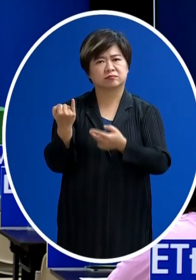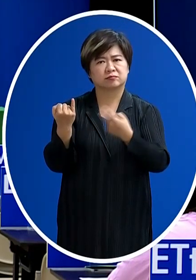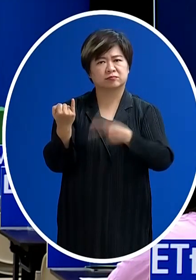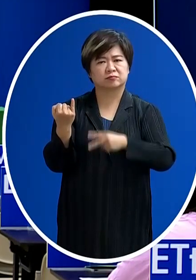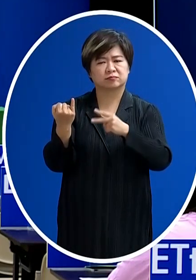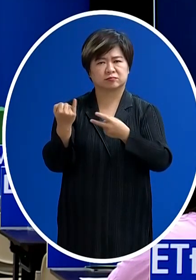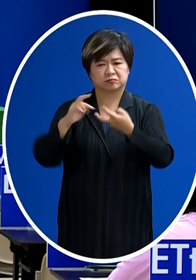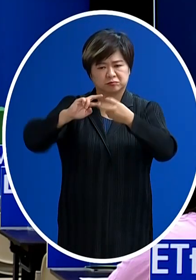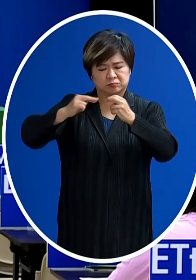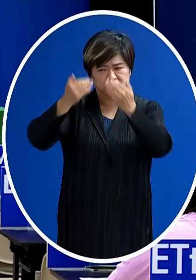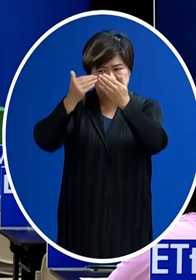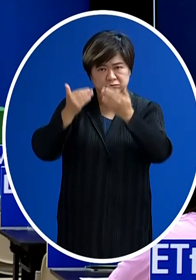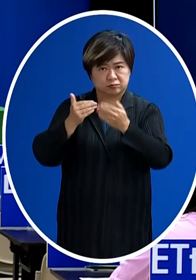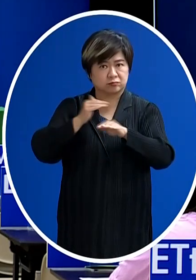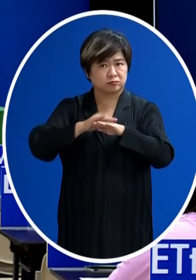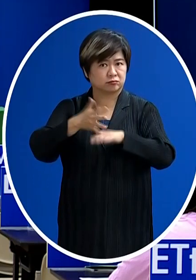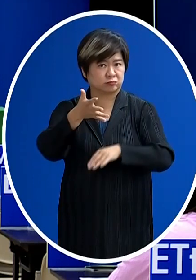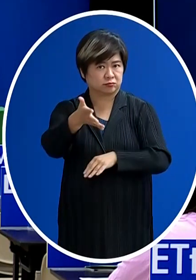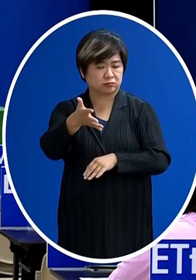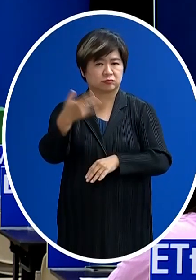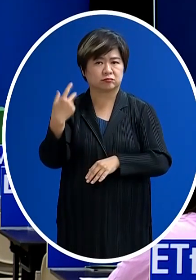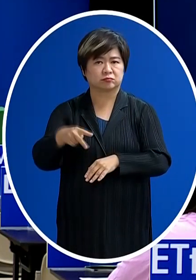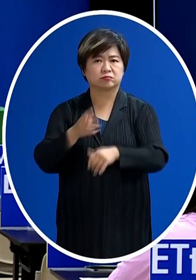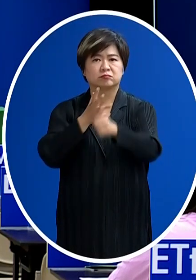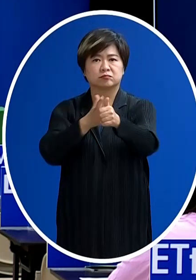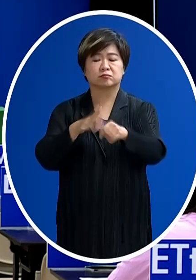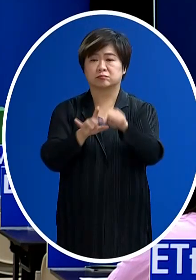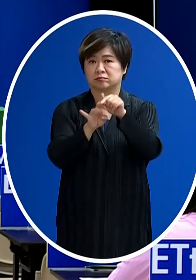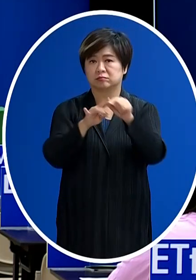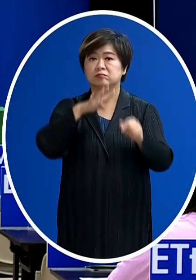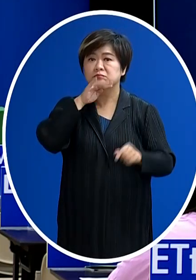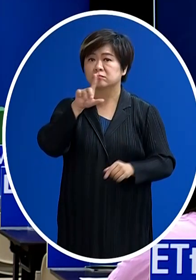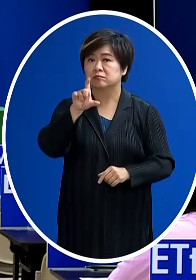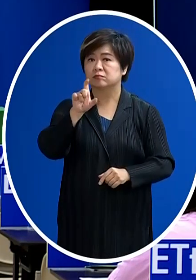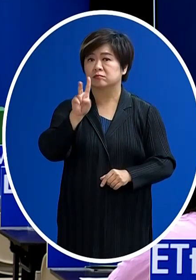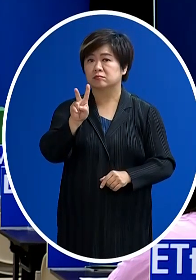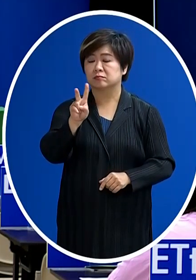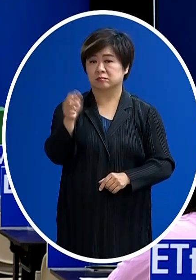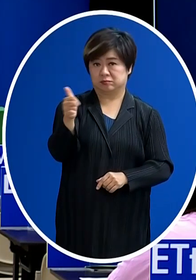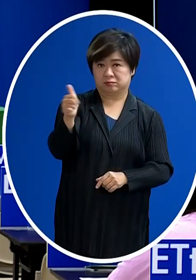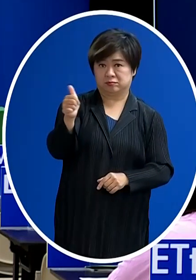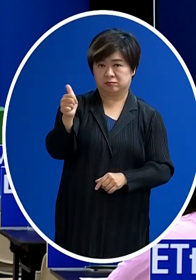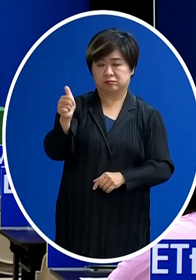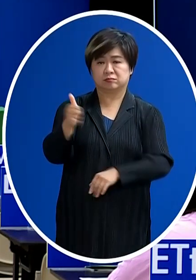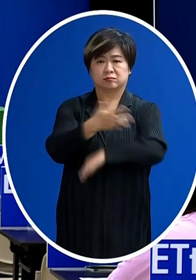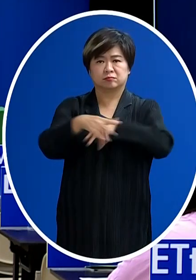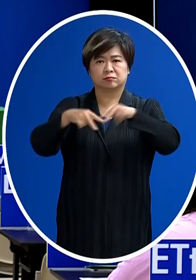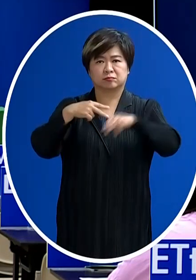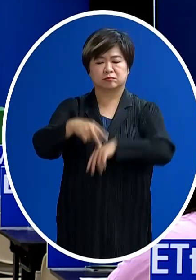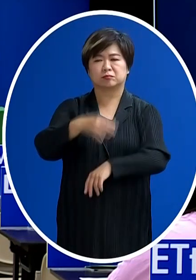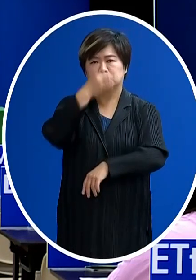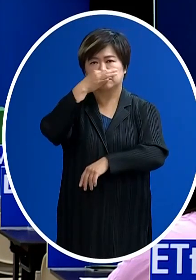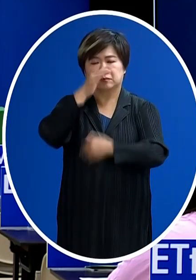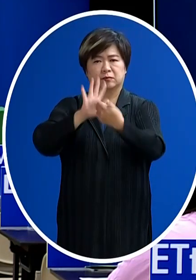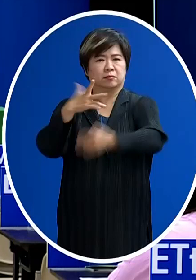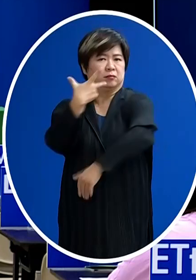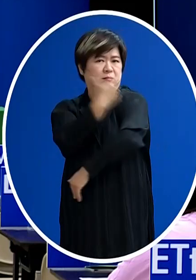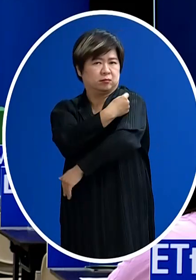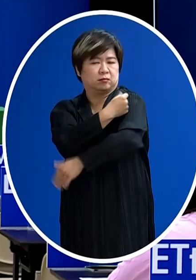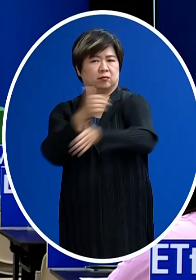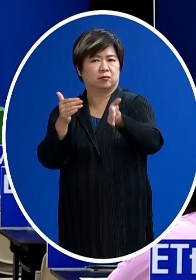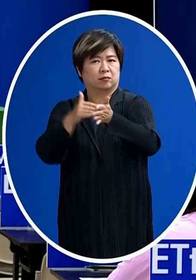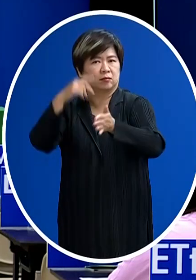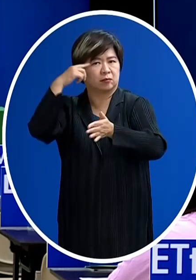基因定序呢？第二个想请教一下，台中有62岁的男性，打完流感疫苗后，隔天在家里倒